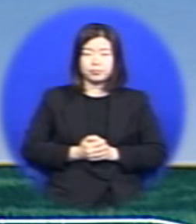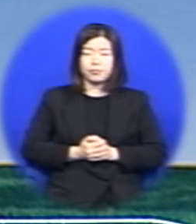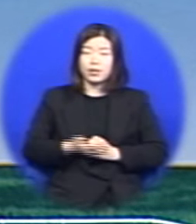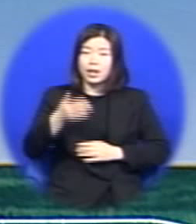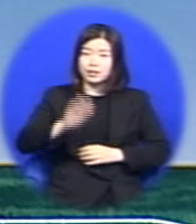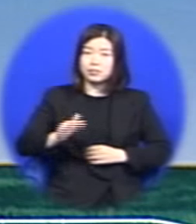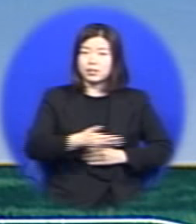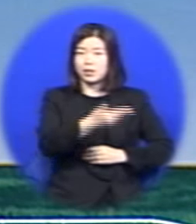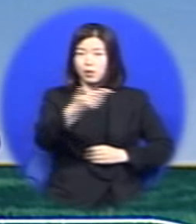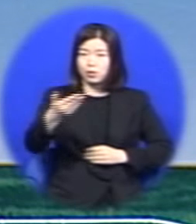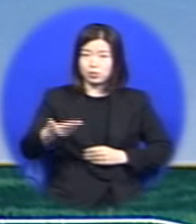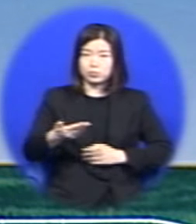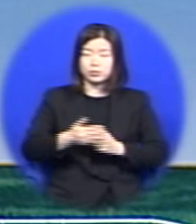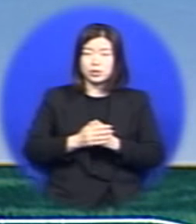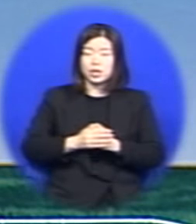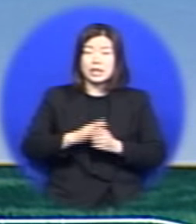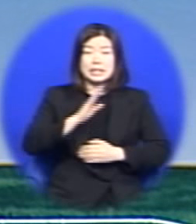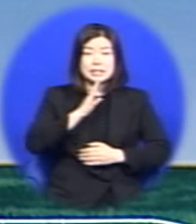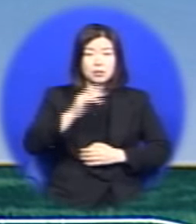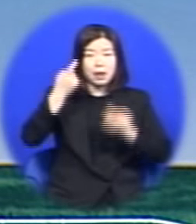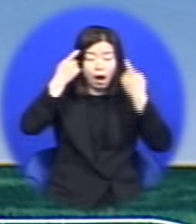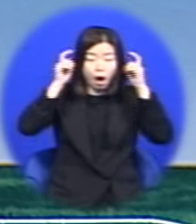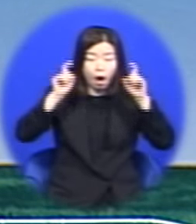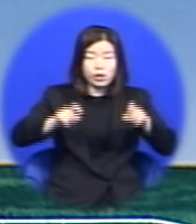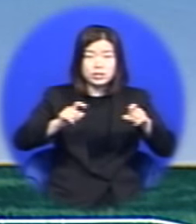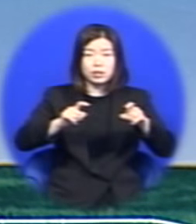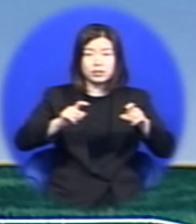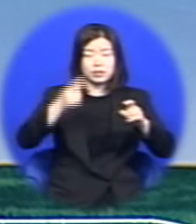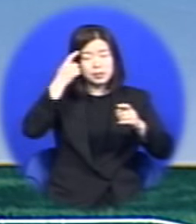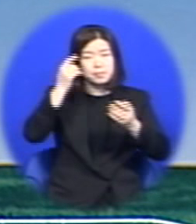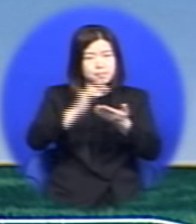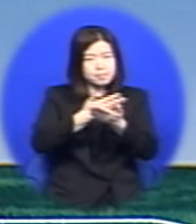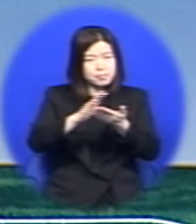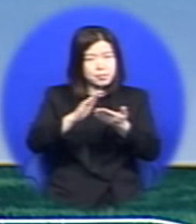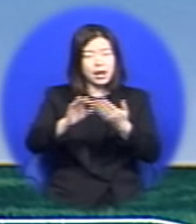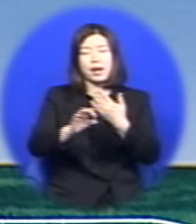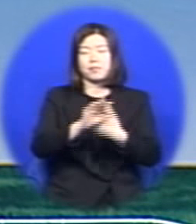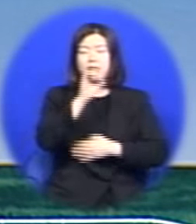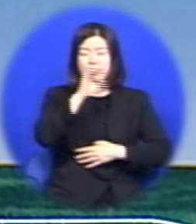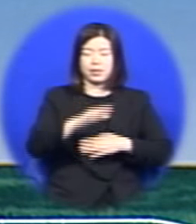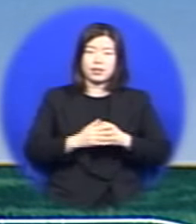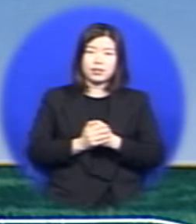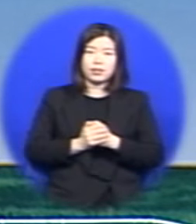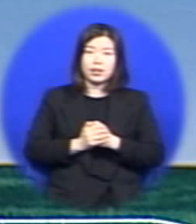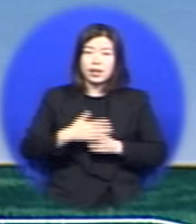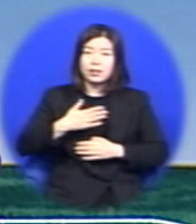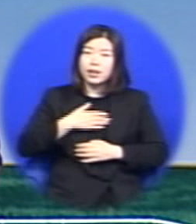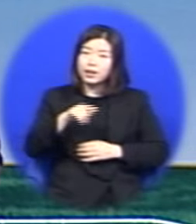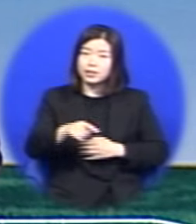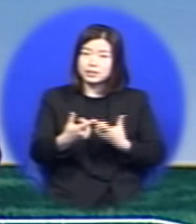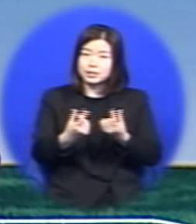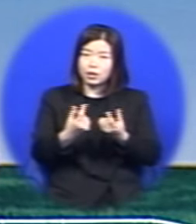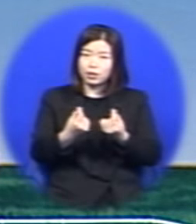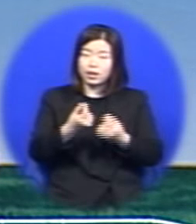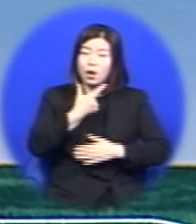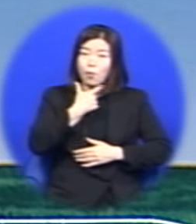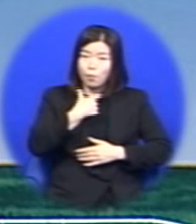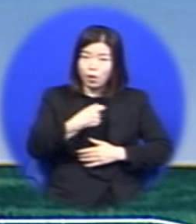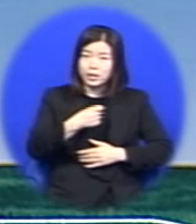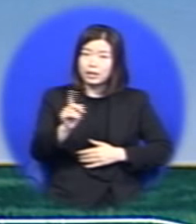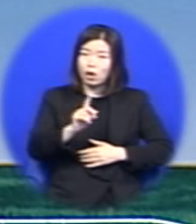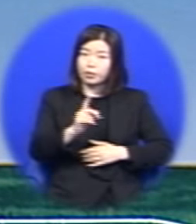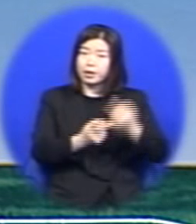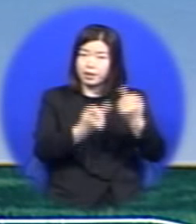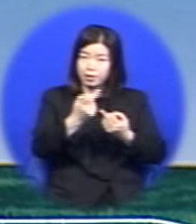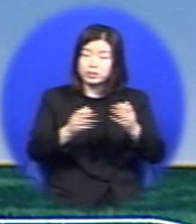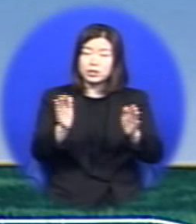그러나 여러분, 정말 어리석은 판단을 하시면 안 됩니다. 내가 그렇게 원하던 어떤